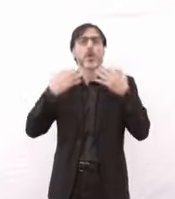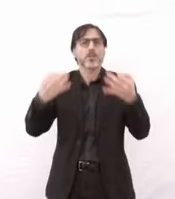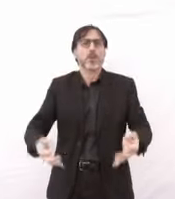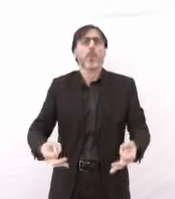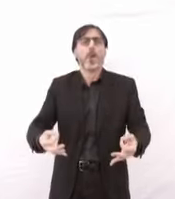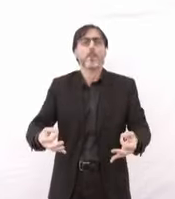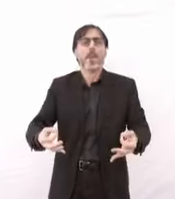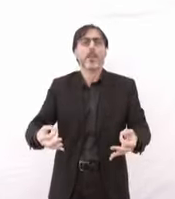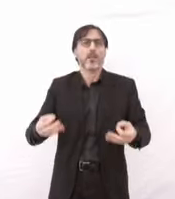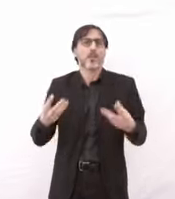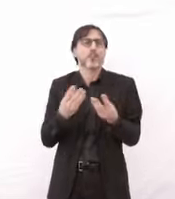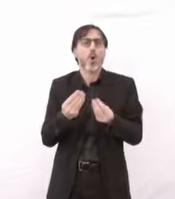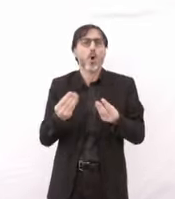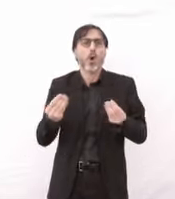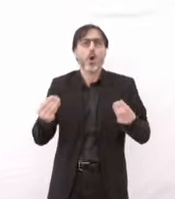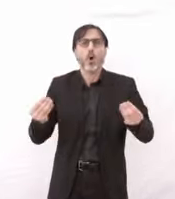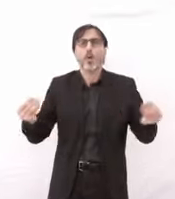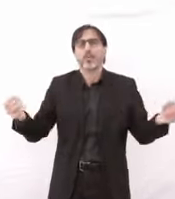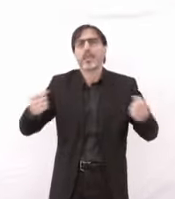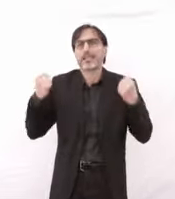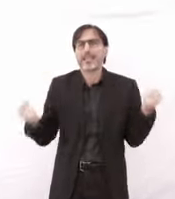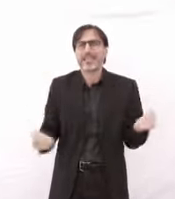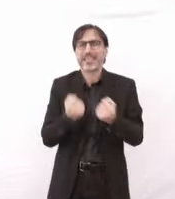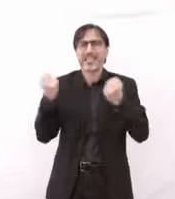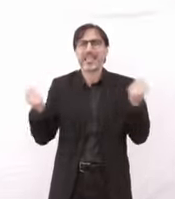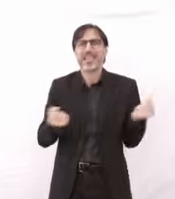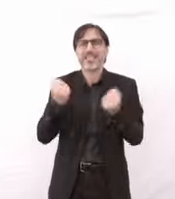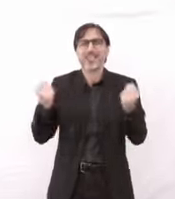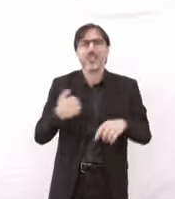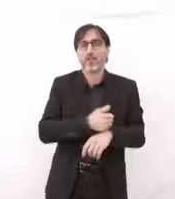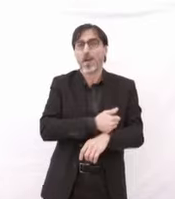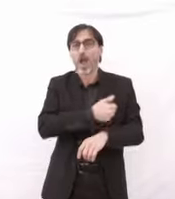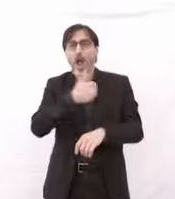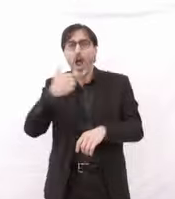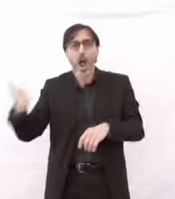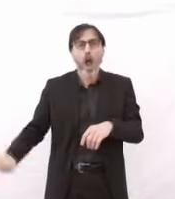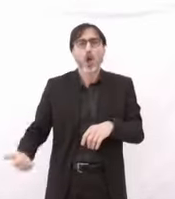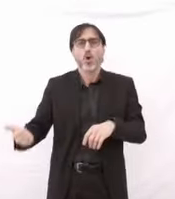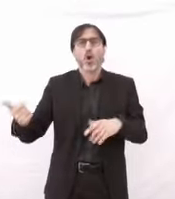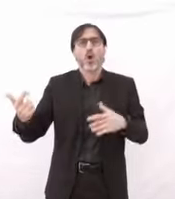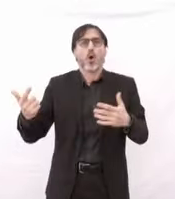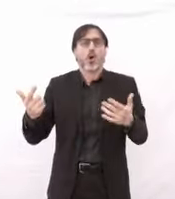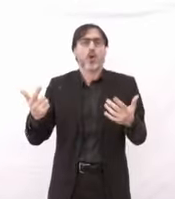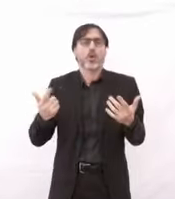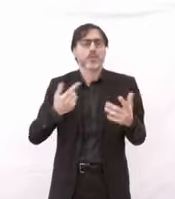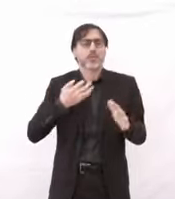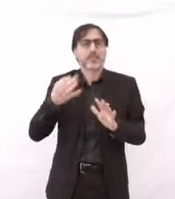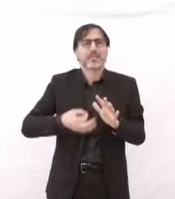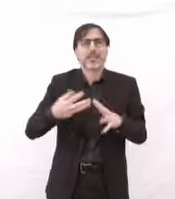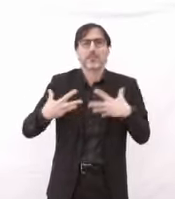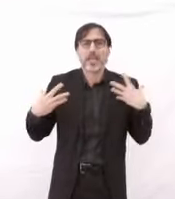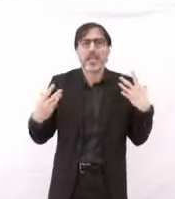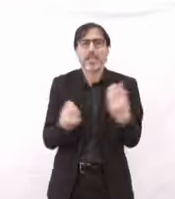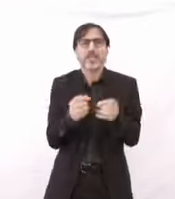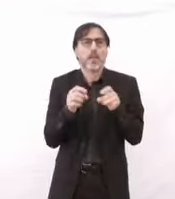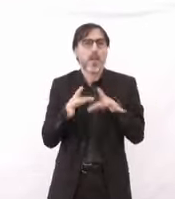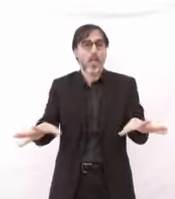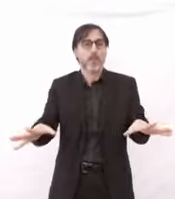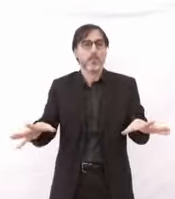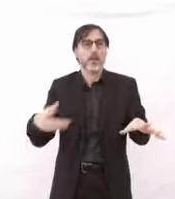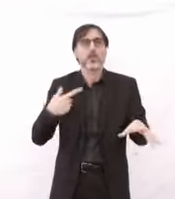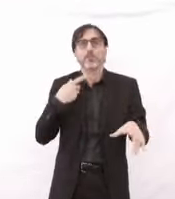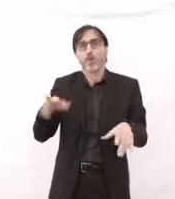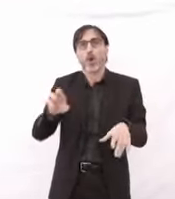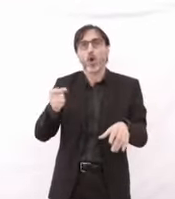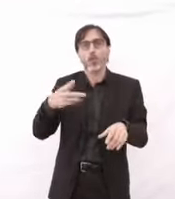porta avanti molte altre iniziative nell'arco dell'anno, spesso anche in collaborazione con Libera. Quindi lascio la parola